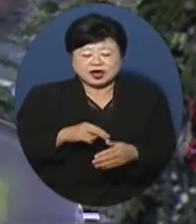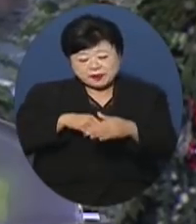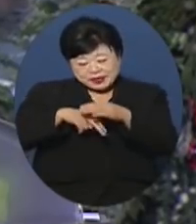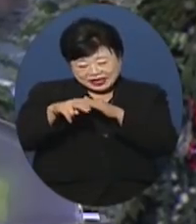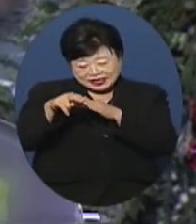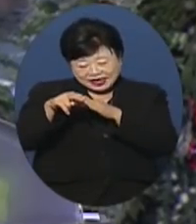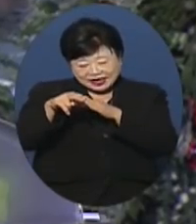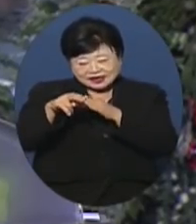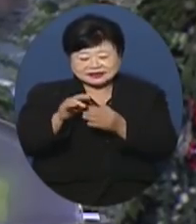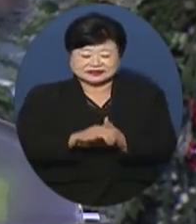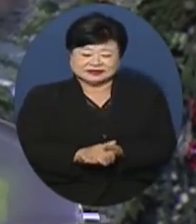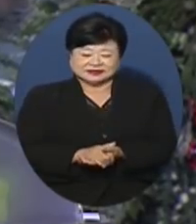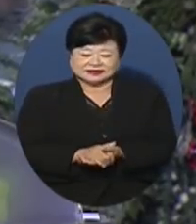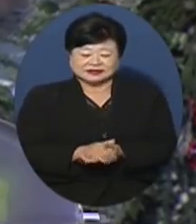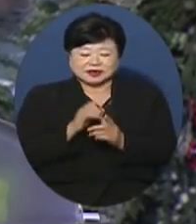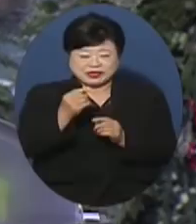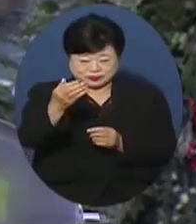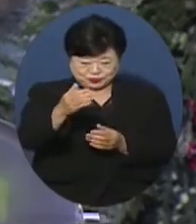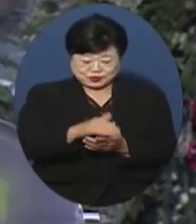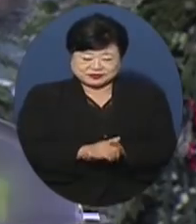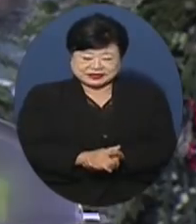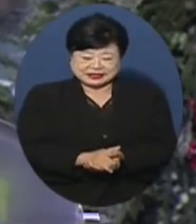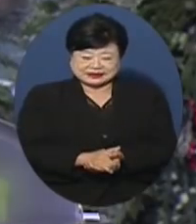너를 피하리라고 말씀하십니다.